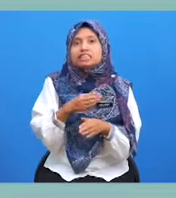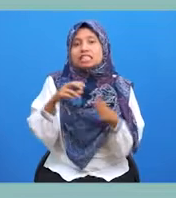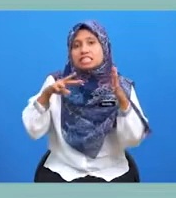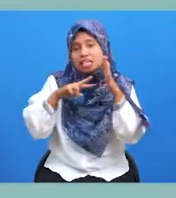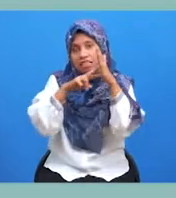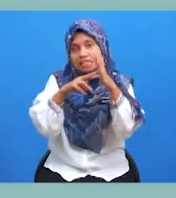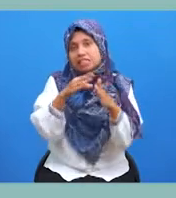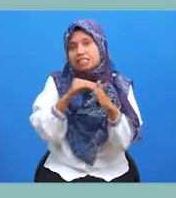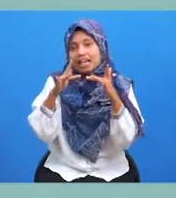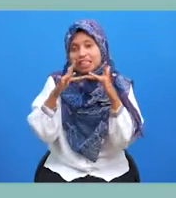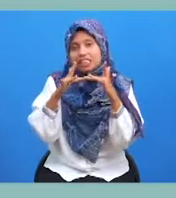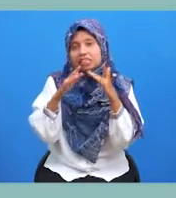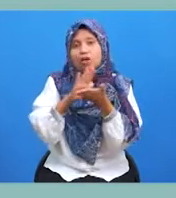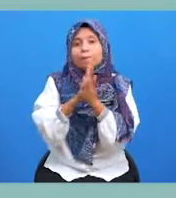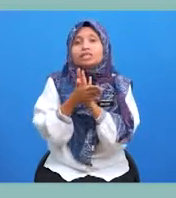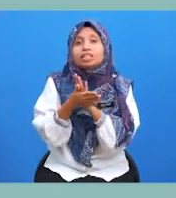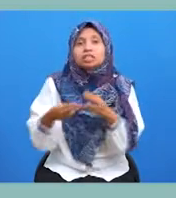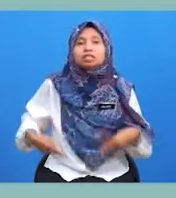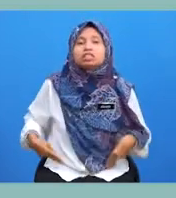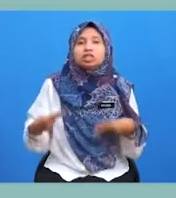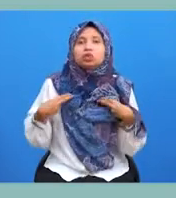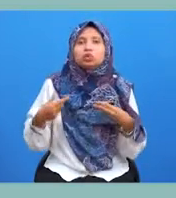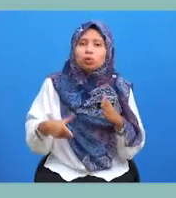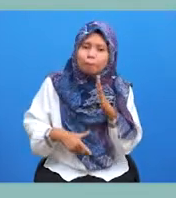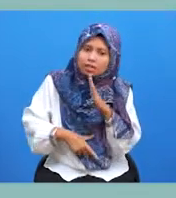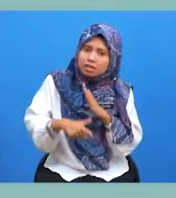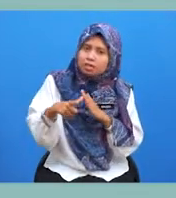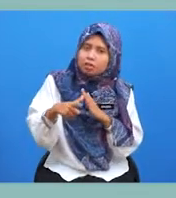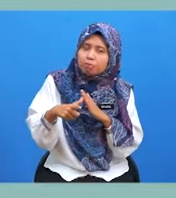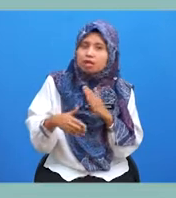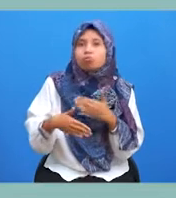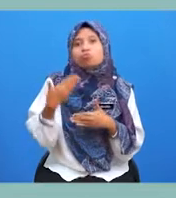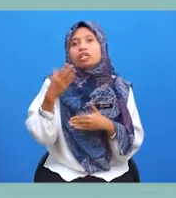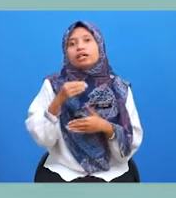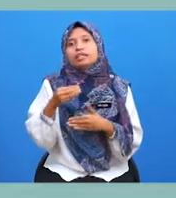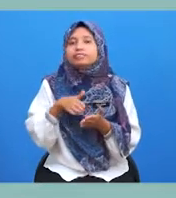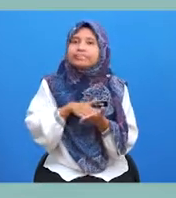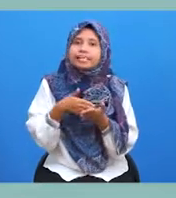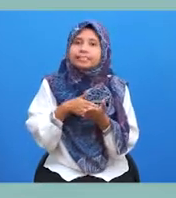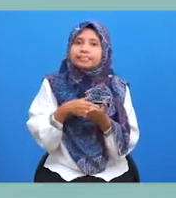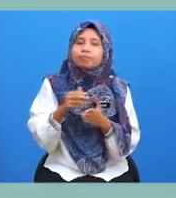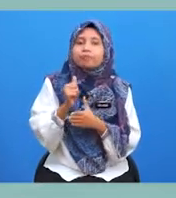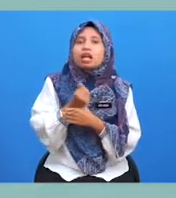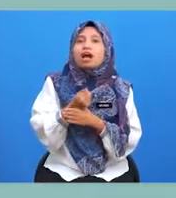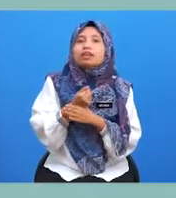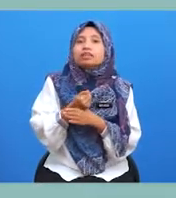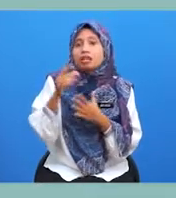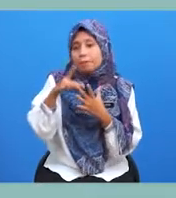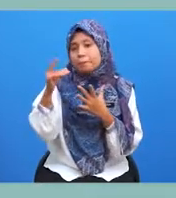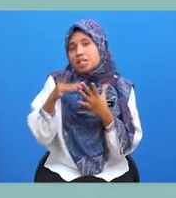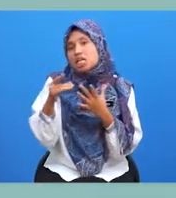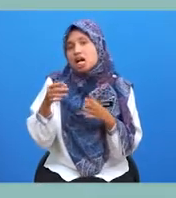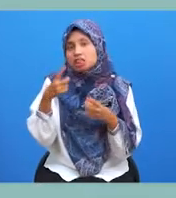dan internet menjadikan hidup lebih mudah dan selesa. Antara